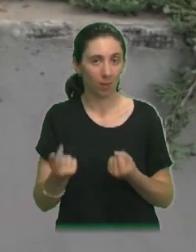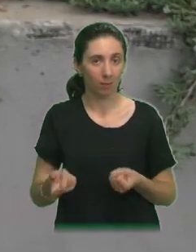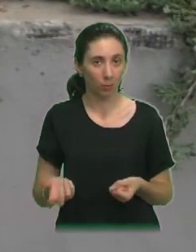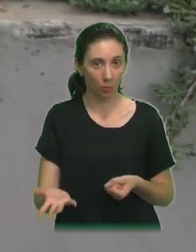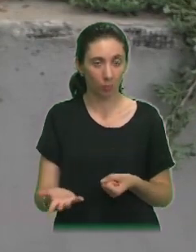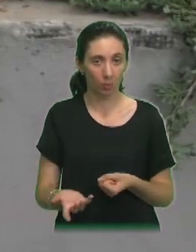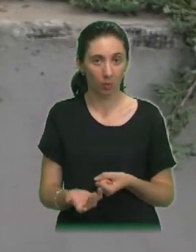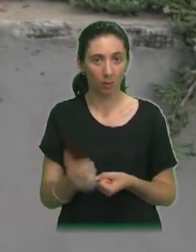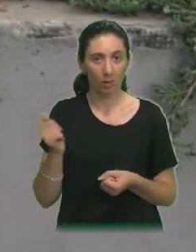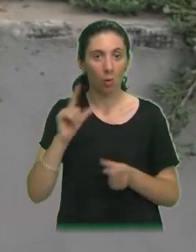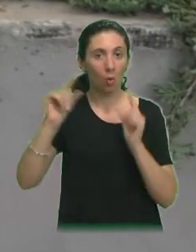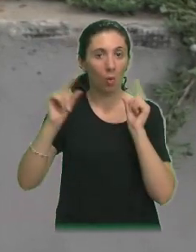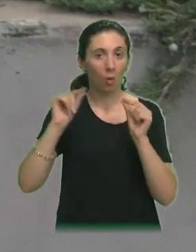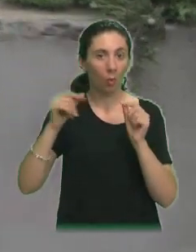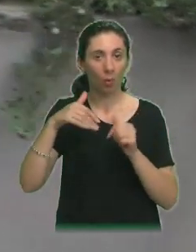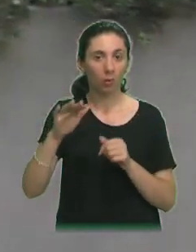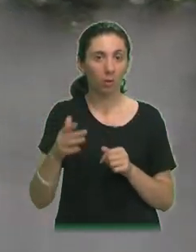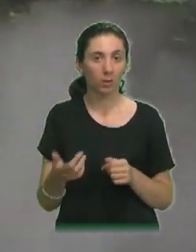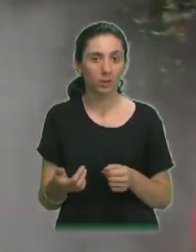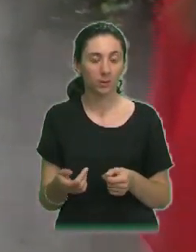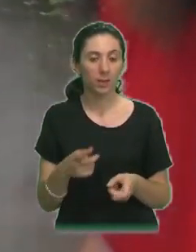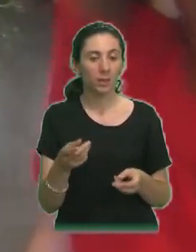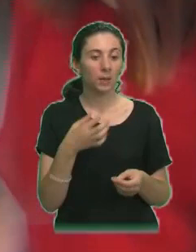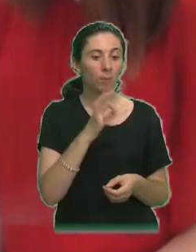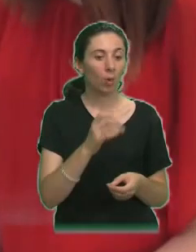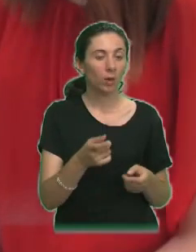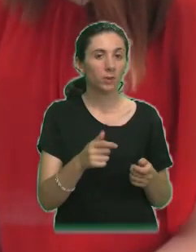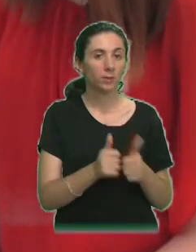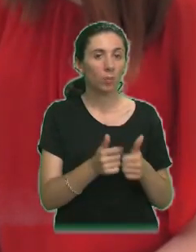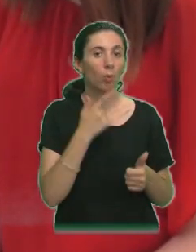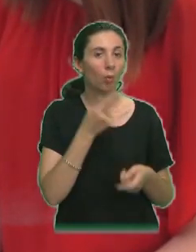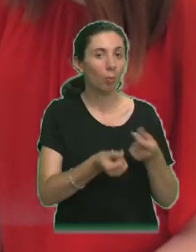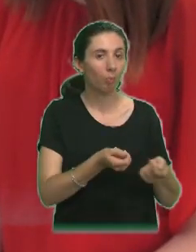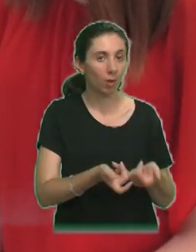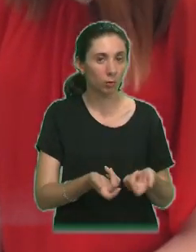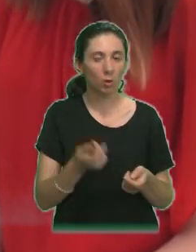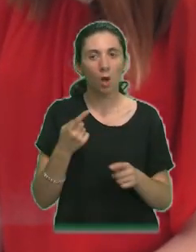profitabilnije sportove. Uh-huh. A zašto se vi ne vidite u bowlingu?